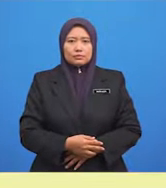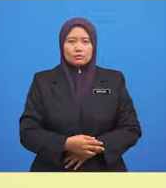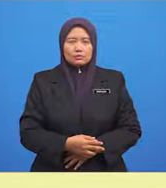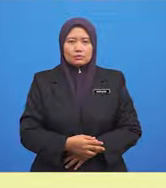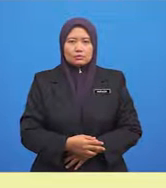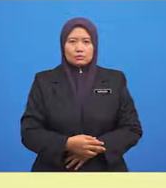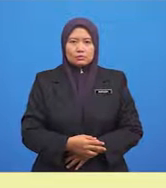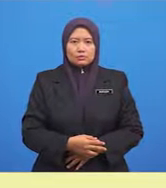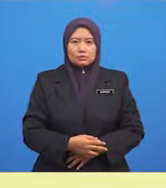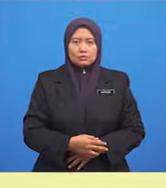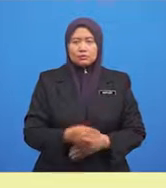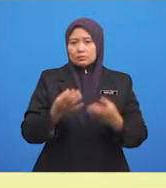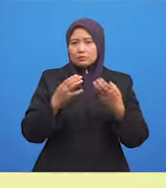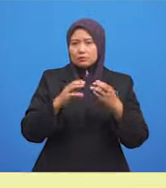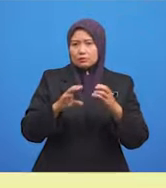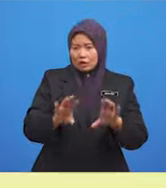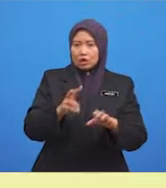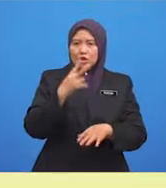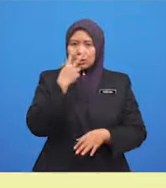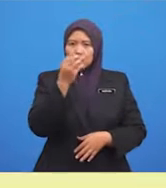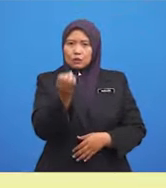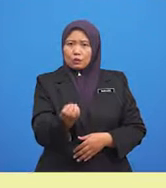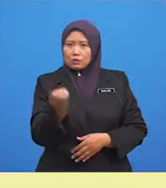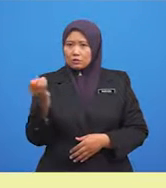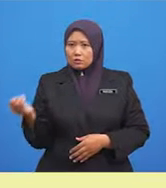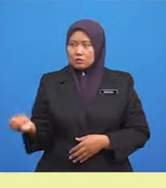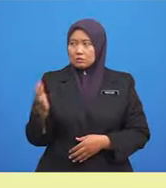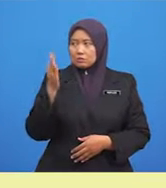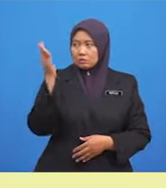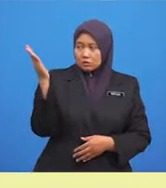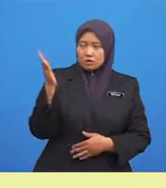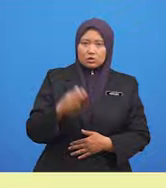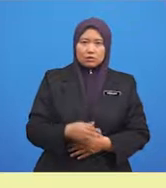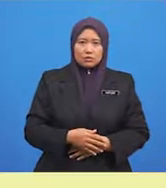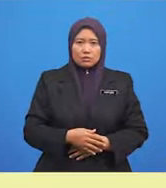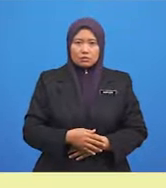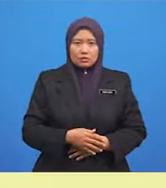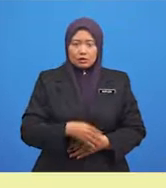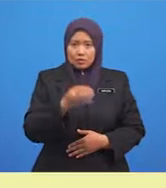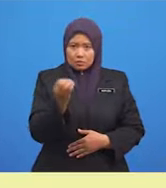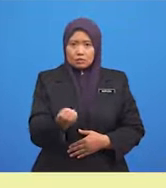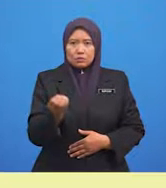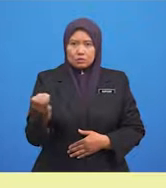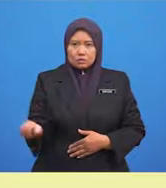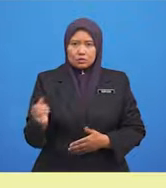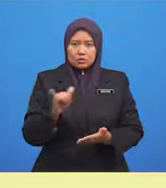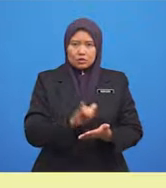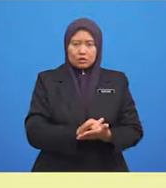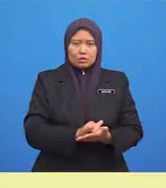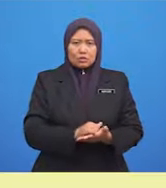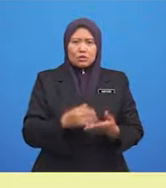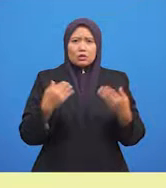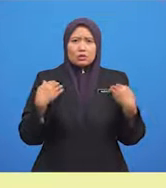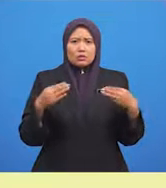Cuba murid-murid perhatikan objek di sebelah. Objek tersebut merupakan pelbagai